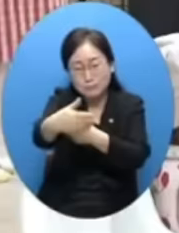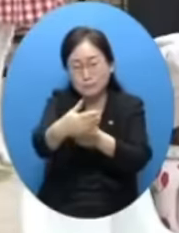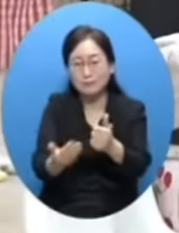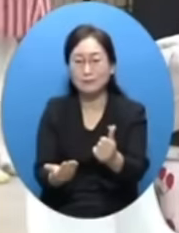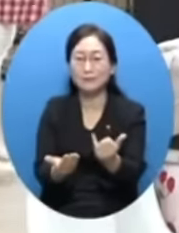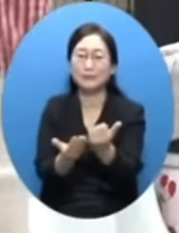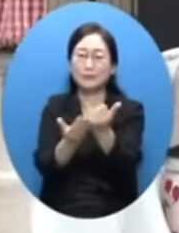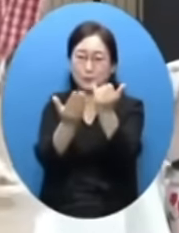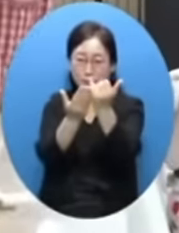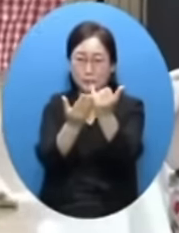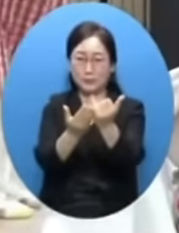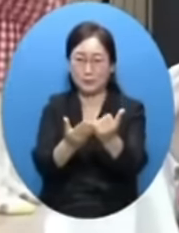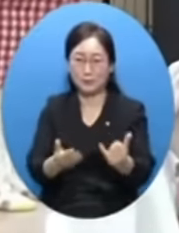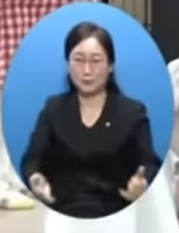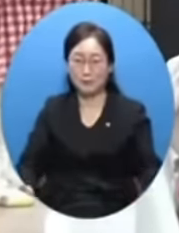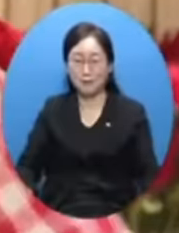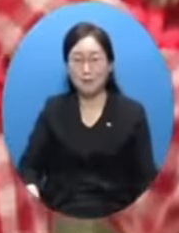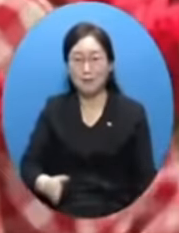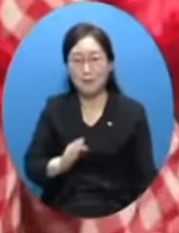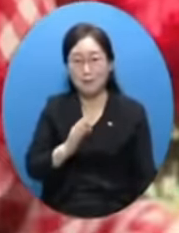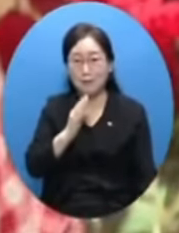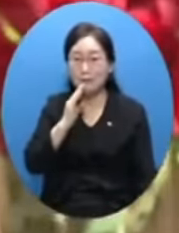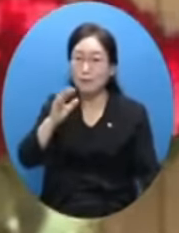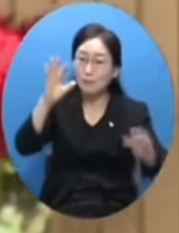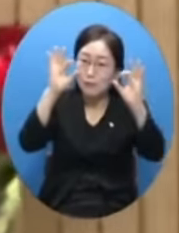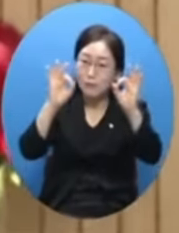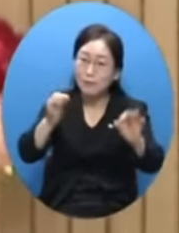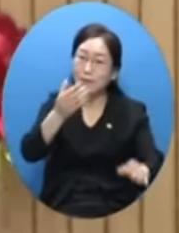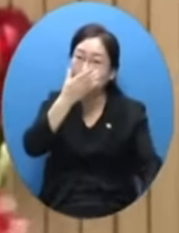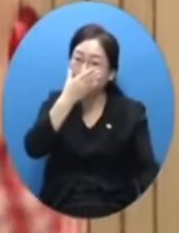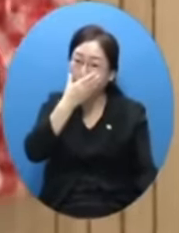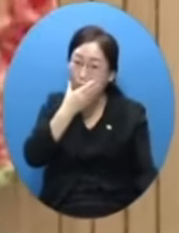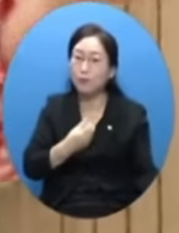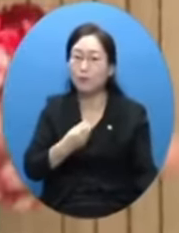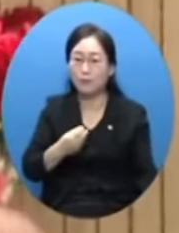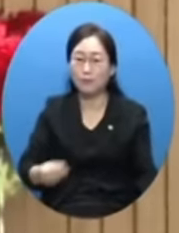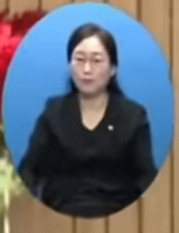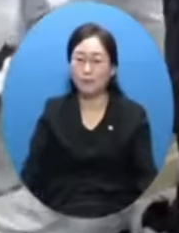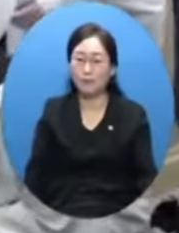때문에 얼마나 저들이 행복하게 잘 자라고 있는지 모릅니다.